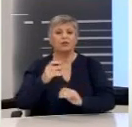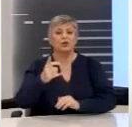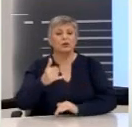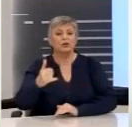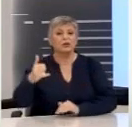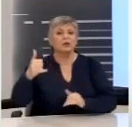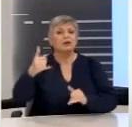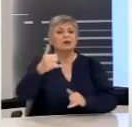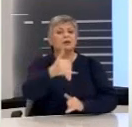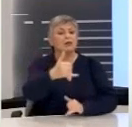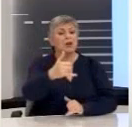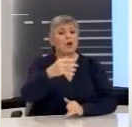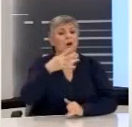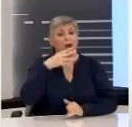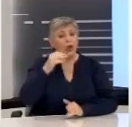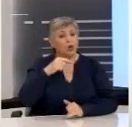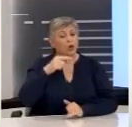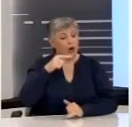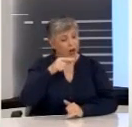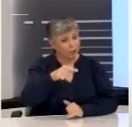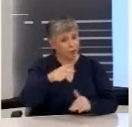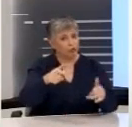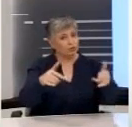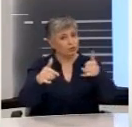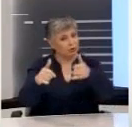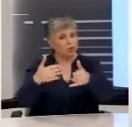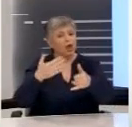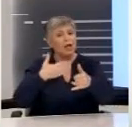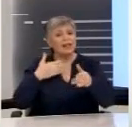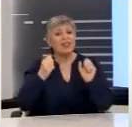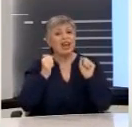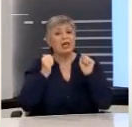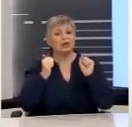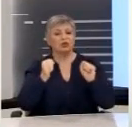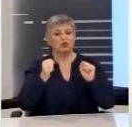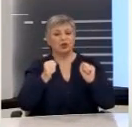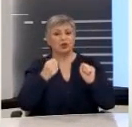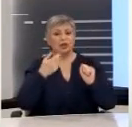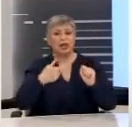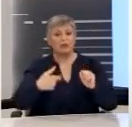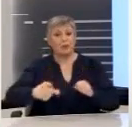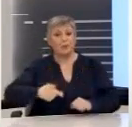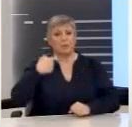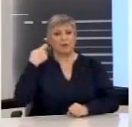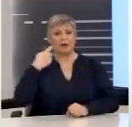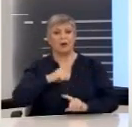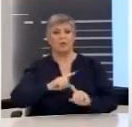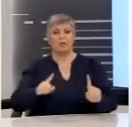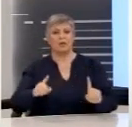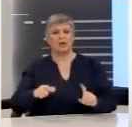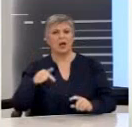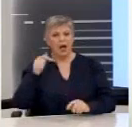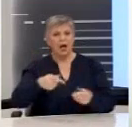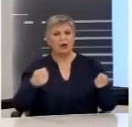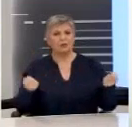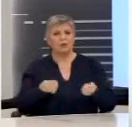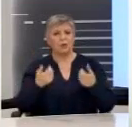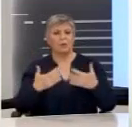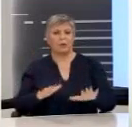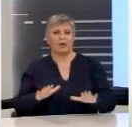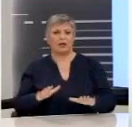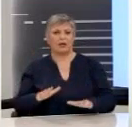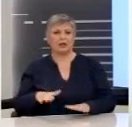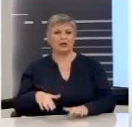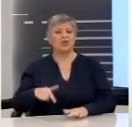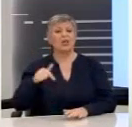Είπε ναι σε ένα κρατούμενο, σου διασφαλίζουμε τη ζωή, κάνε ό,τι νομίζεις. Αυτές τις καταθέσεις για το Συντυχάκη τις